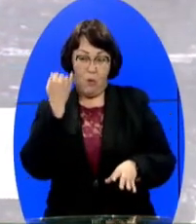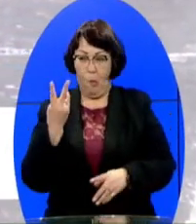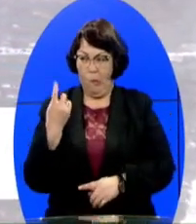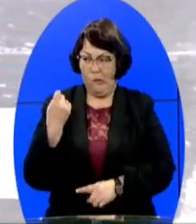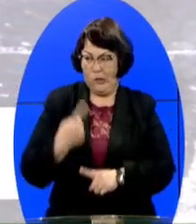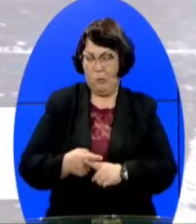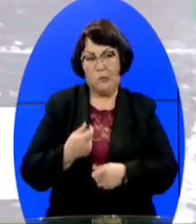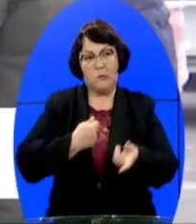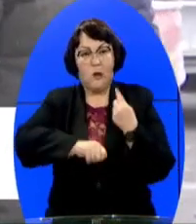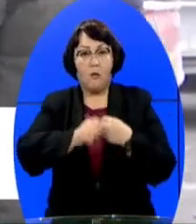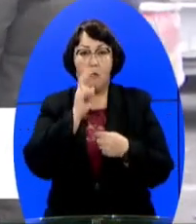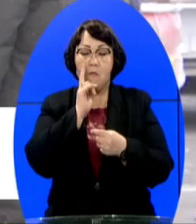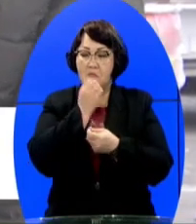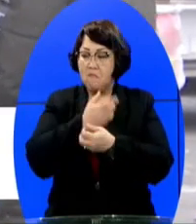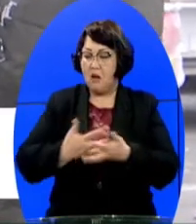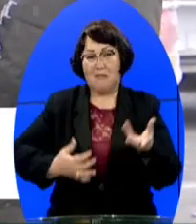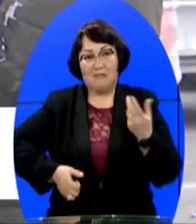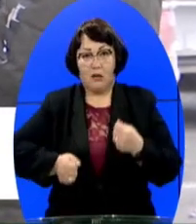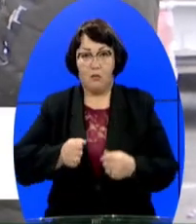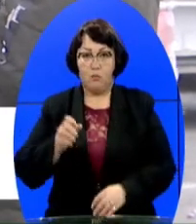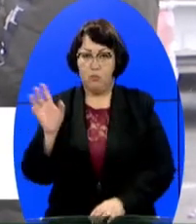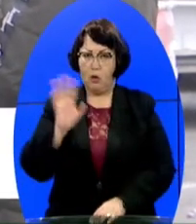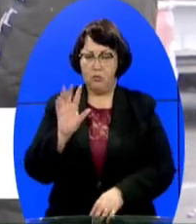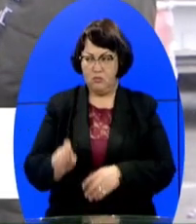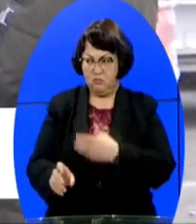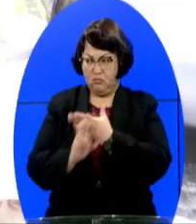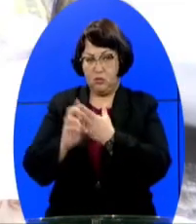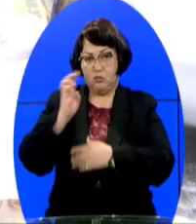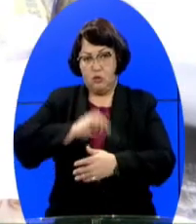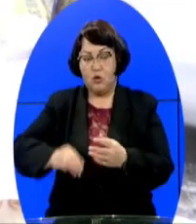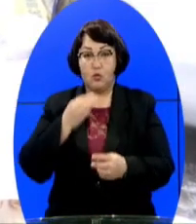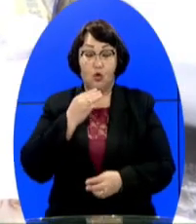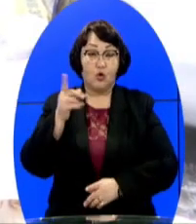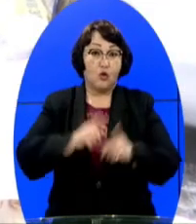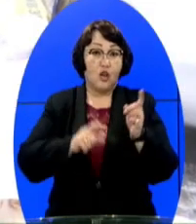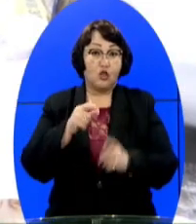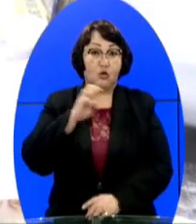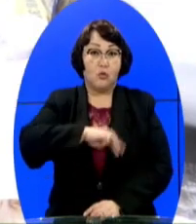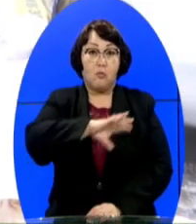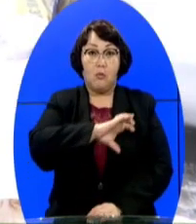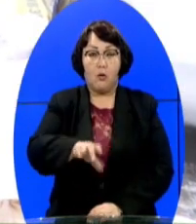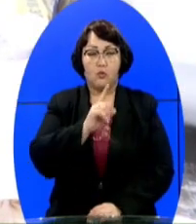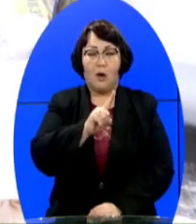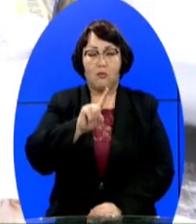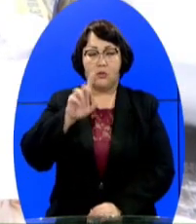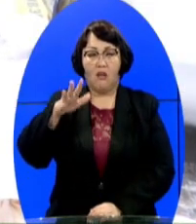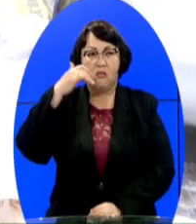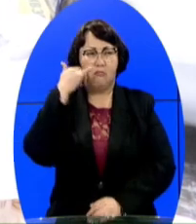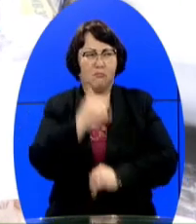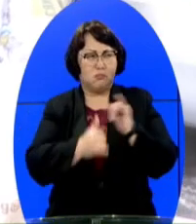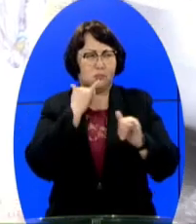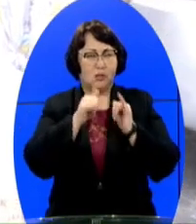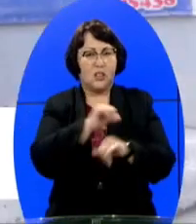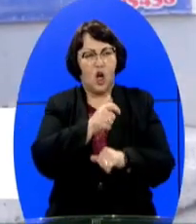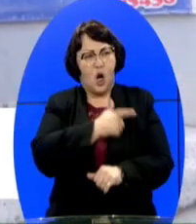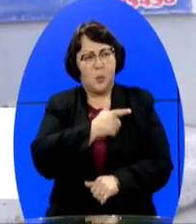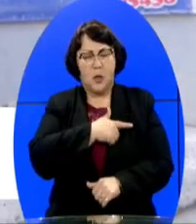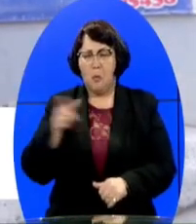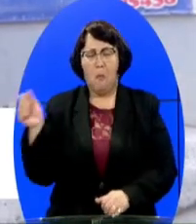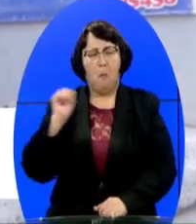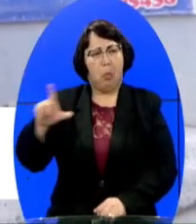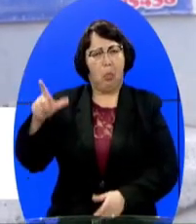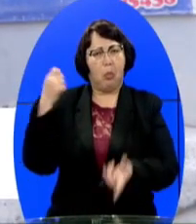үн хөөрөгдөхөөс сэргийлэн ажиллаж байна. Шудраг өрсөлдөөн хэрэглэгчдийн төлөө газар 115 дугаарын утсаар иргэдийн гомдлыг хүлээн авч байгаа. Мөн